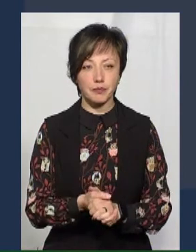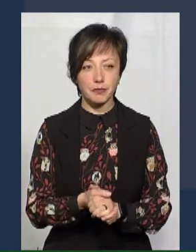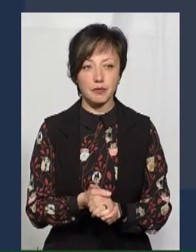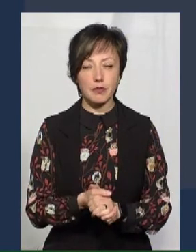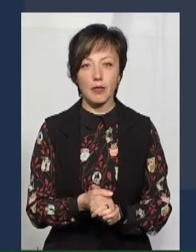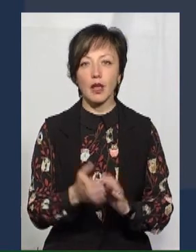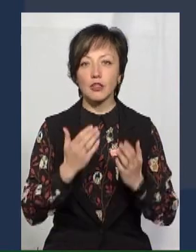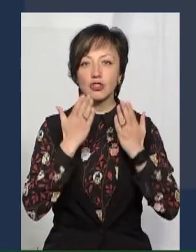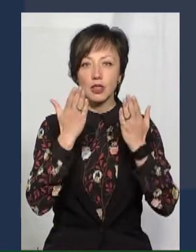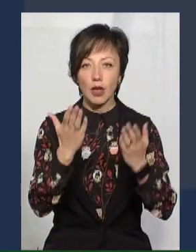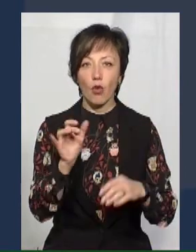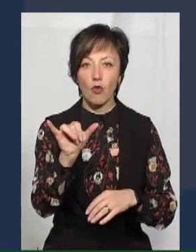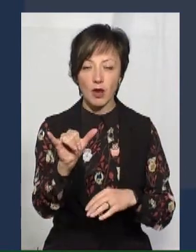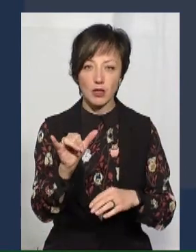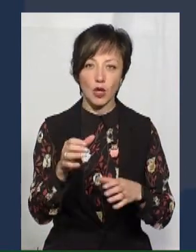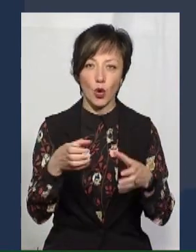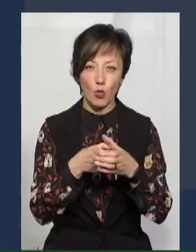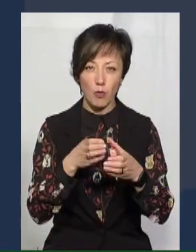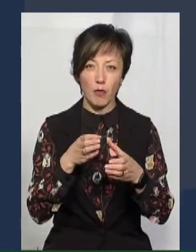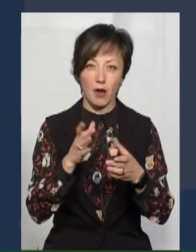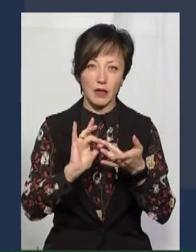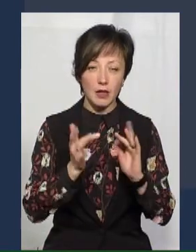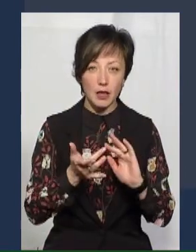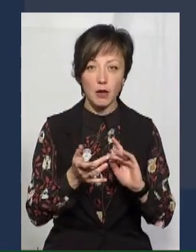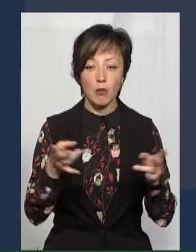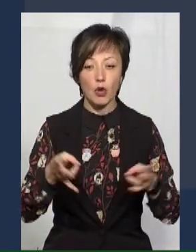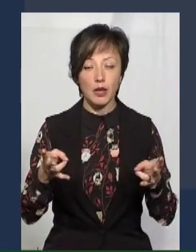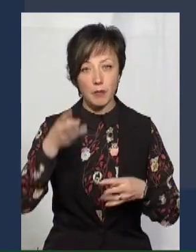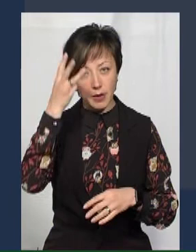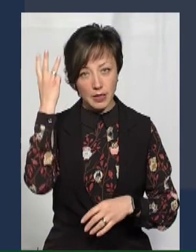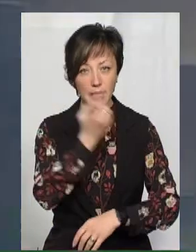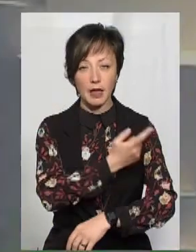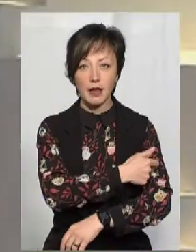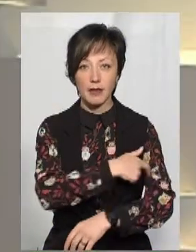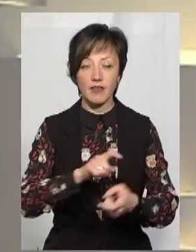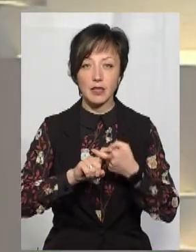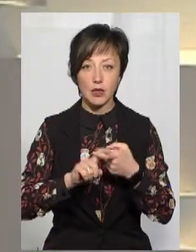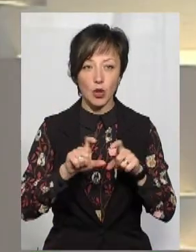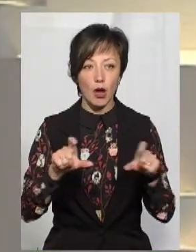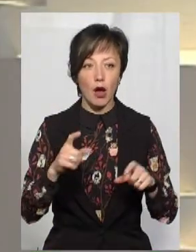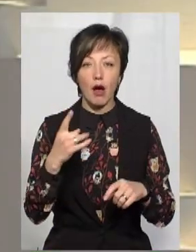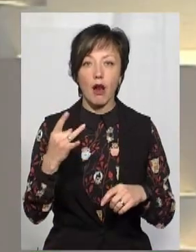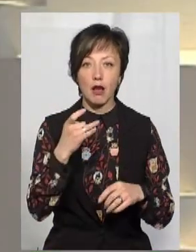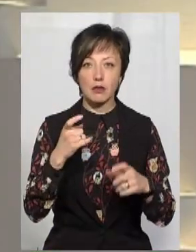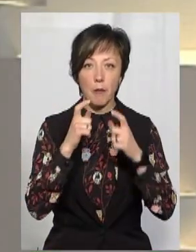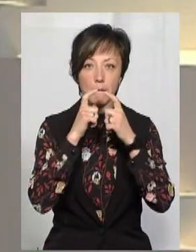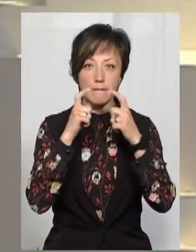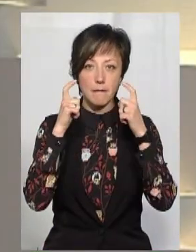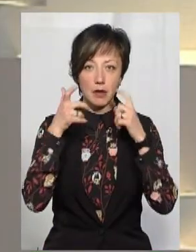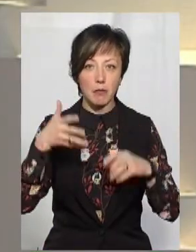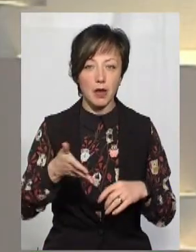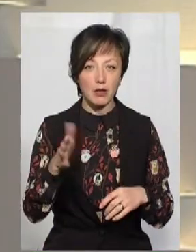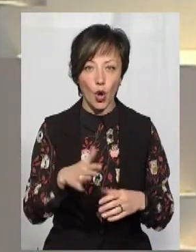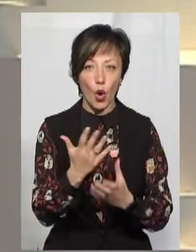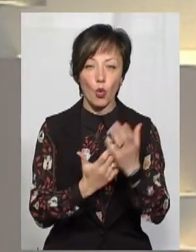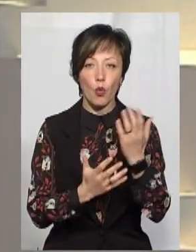Тетяно, а от читаю у ваших постах, у групах, про потреби для Хмельницької інфекційної лікарні. От одноразові маски 5